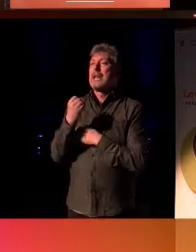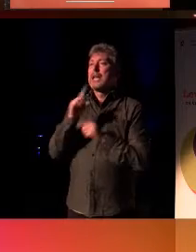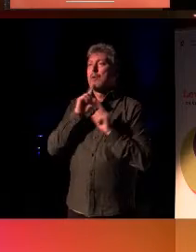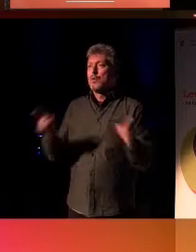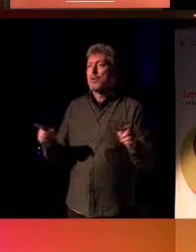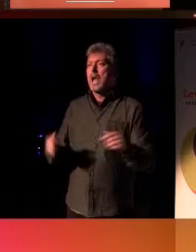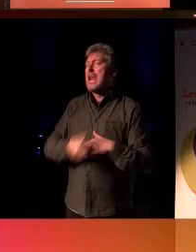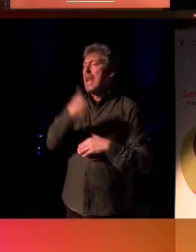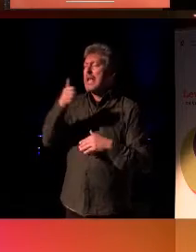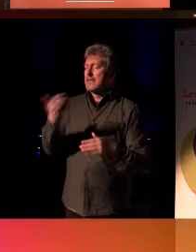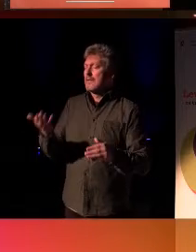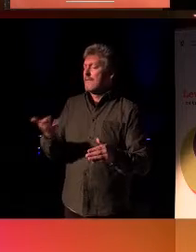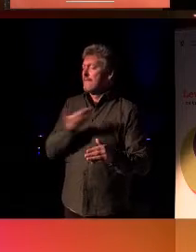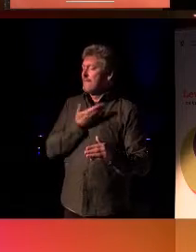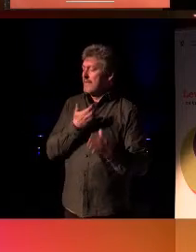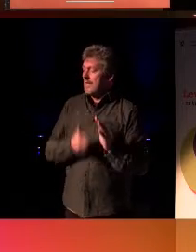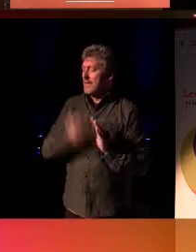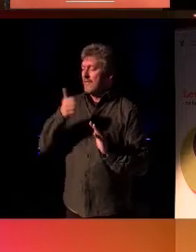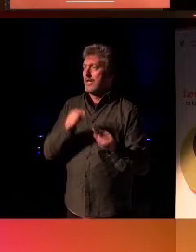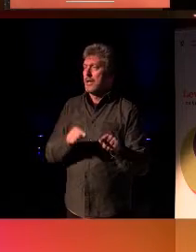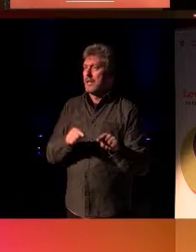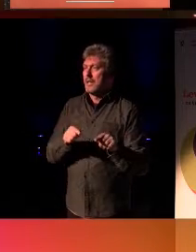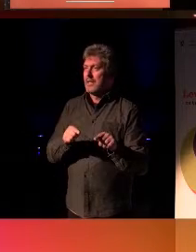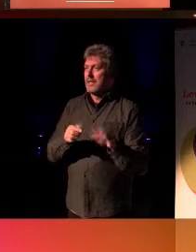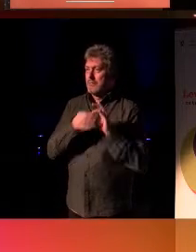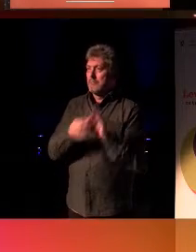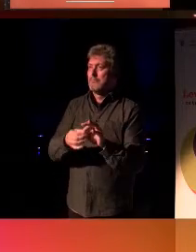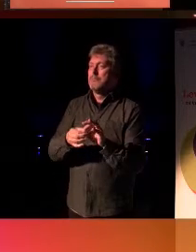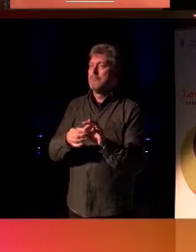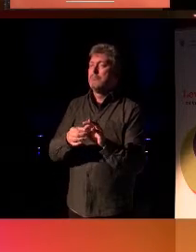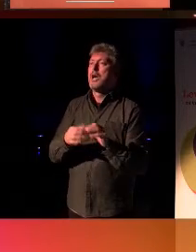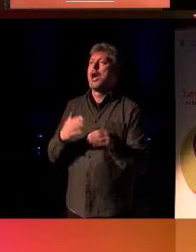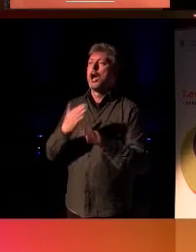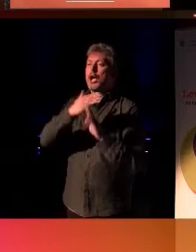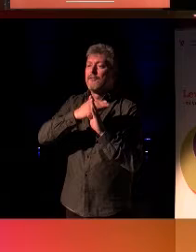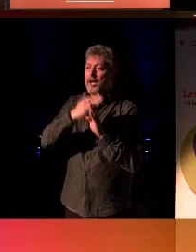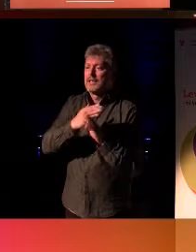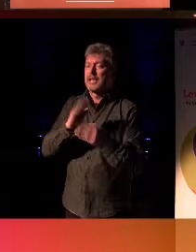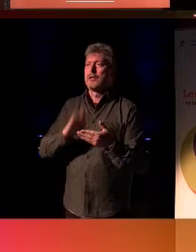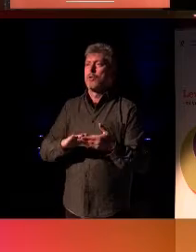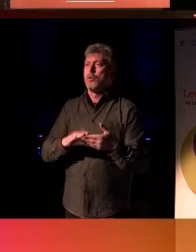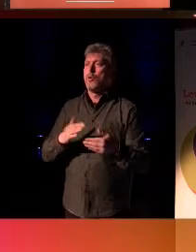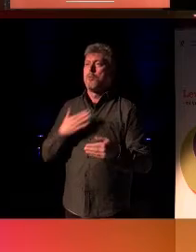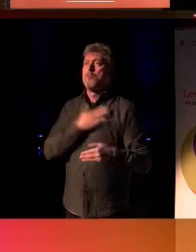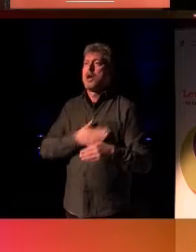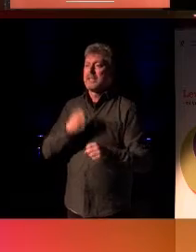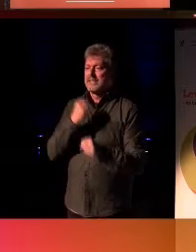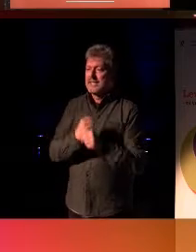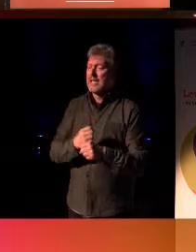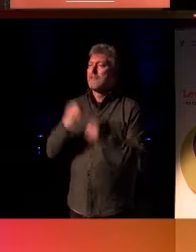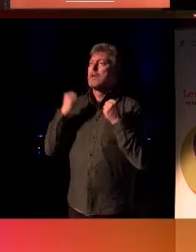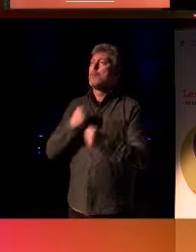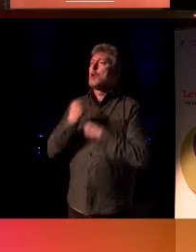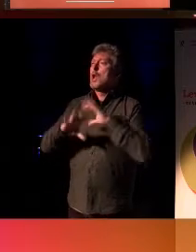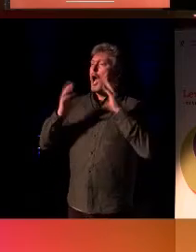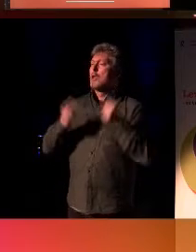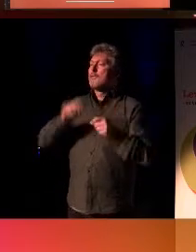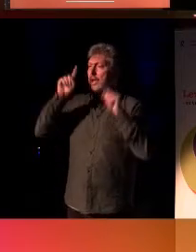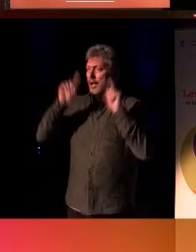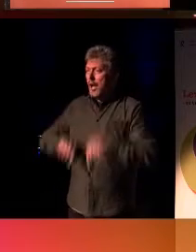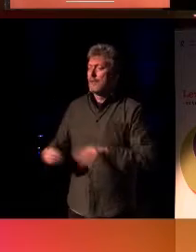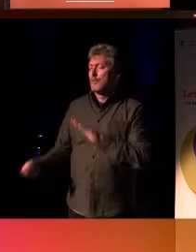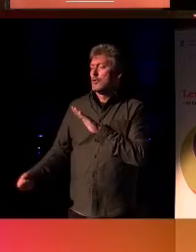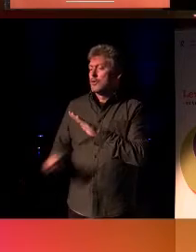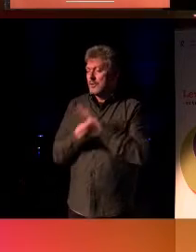ledelse utgjør en kjempeforskjell når det gjelder kvalitet og pasientsikkerhet. Vi må gjøre alt vi kan for å